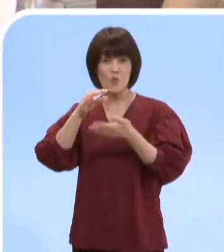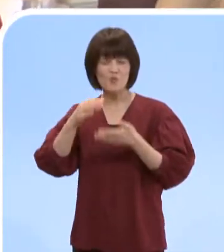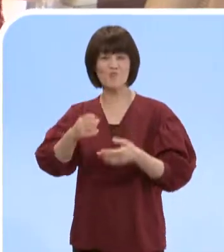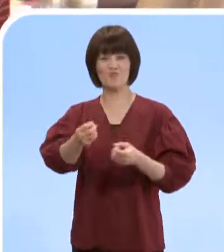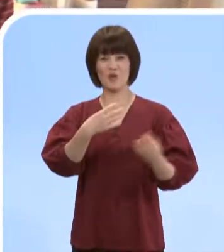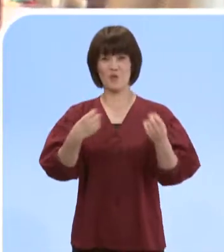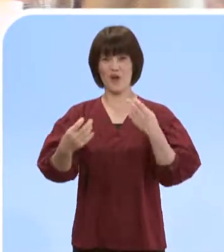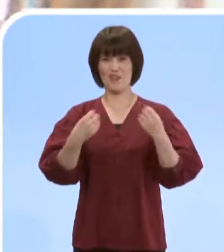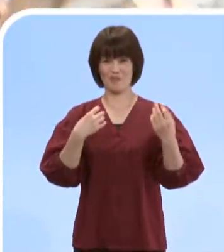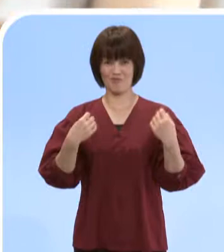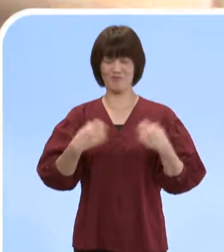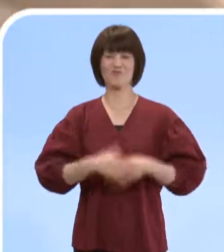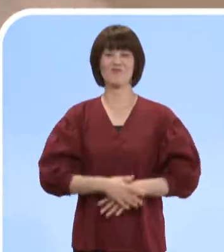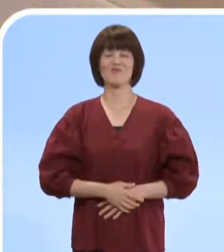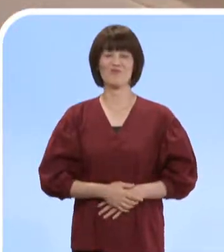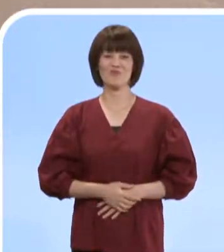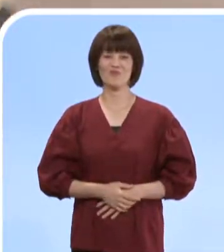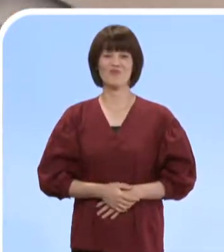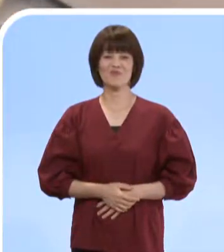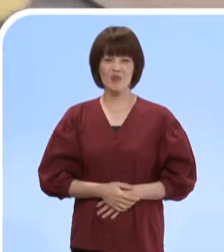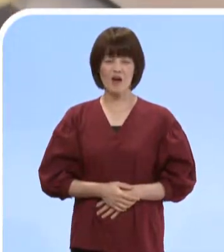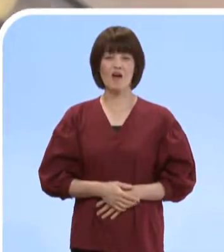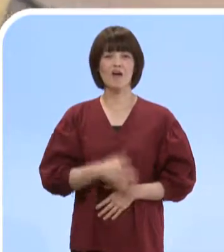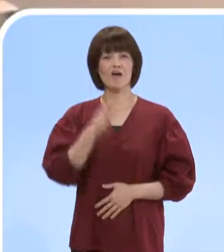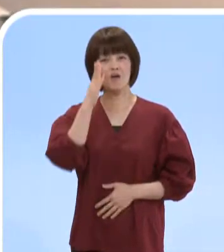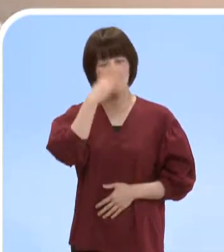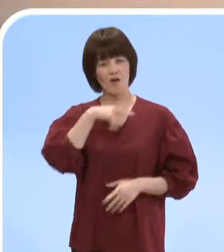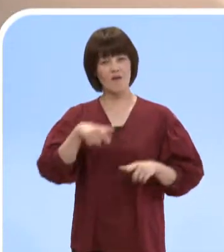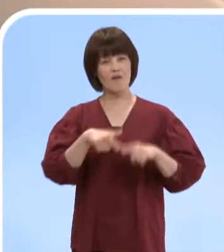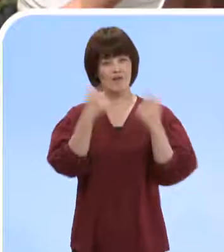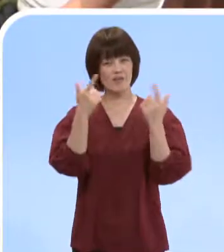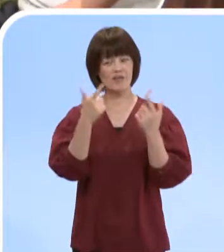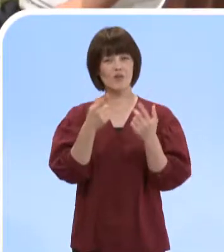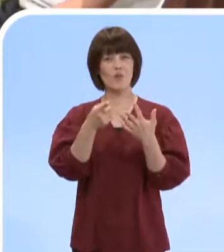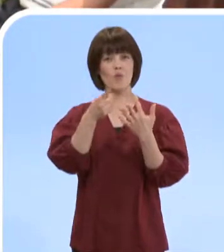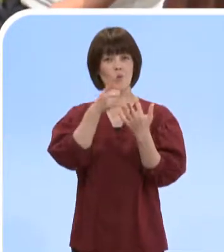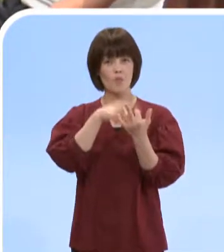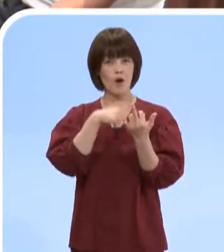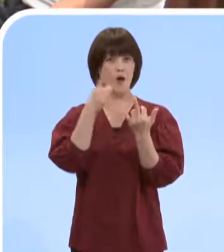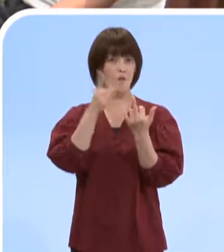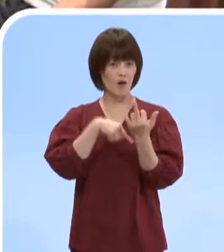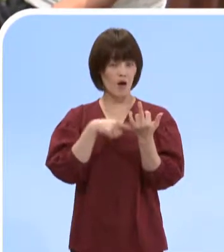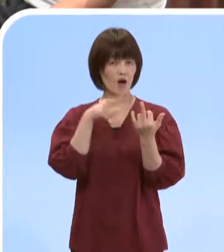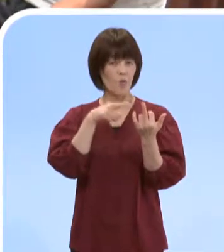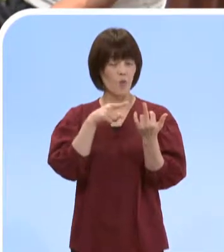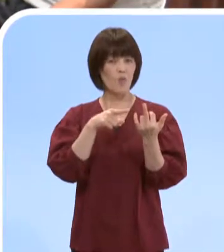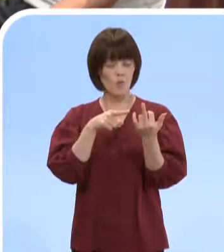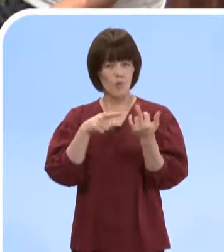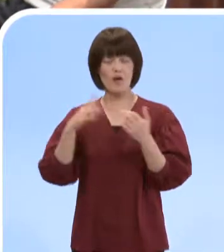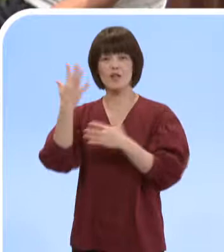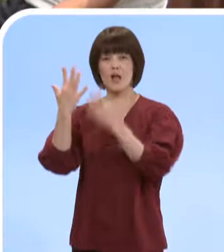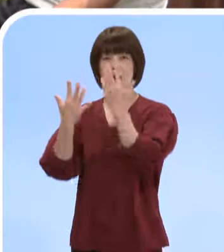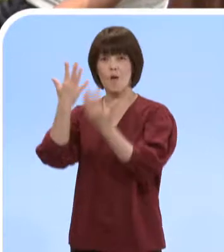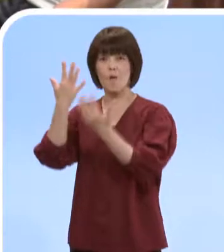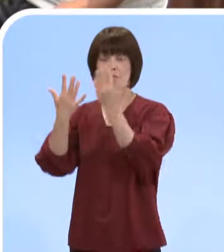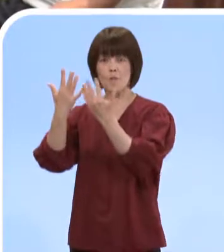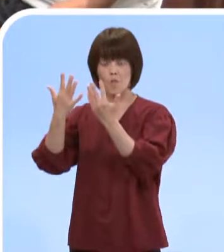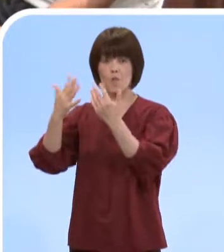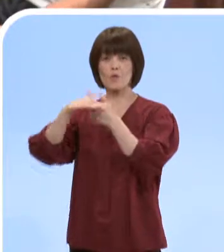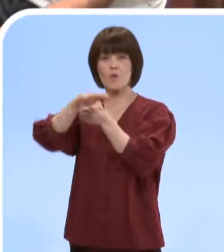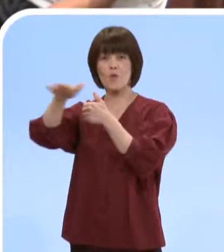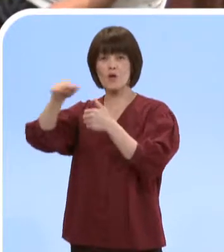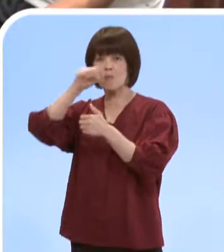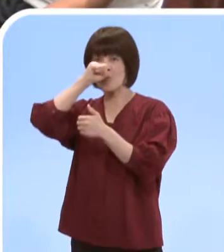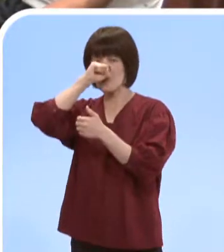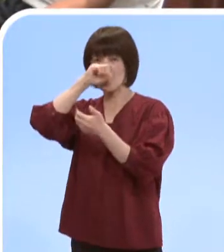って言っていただいてるし、 間伐材を通してそこからうまくみんながもうなんか楽しく